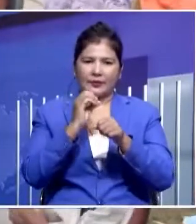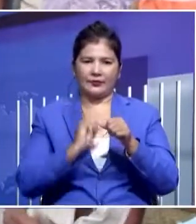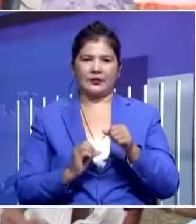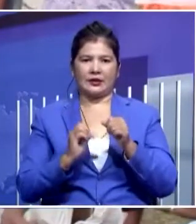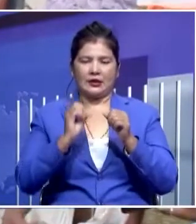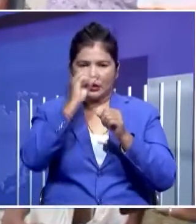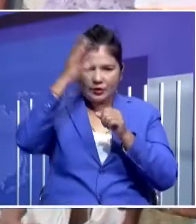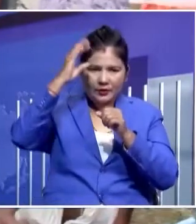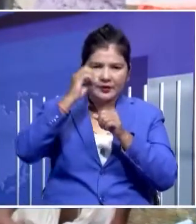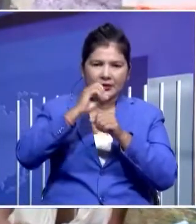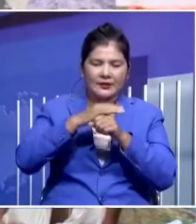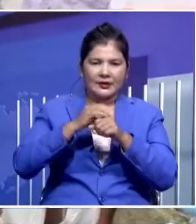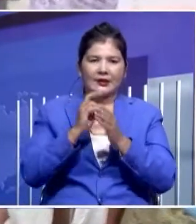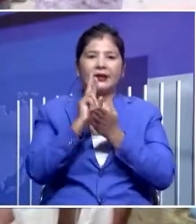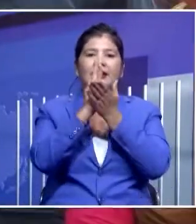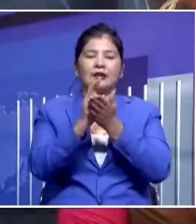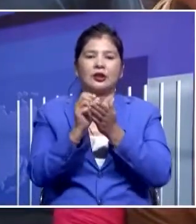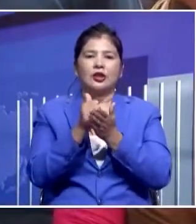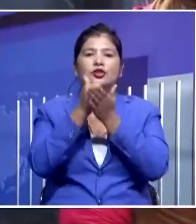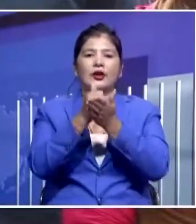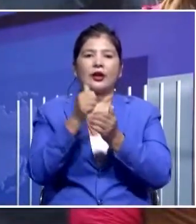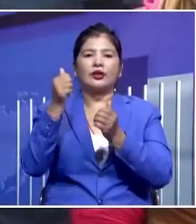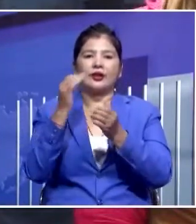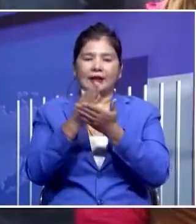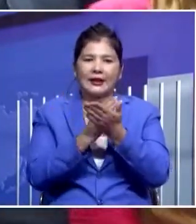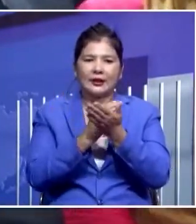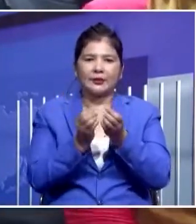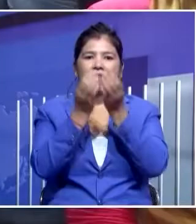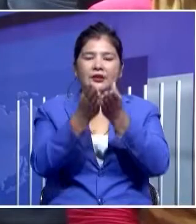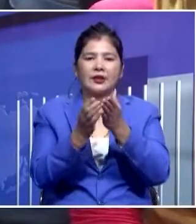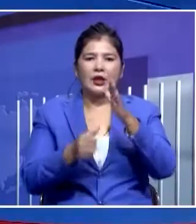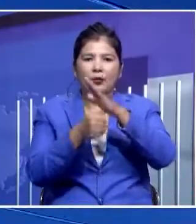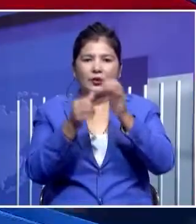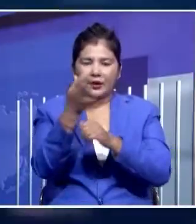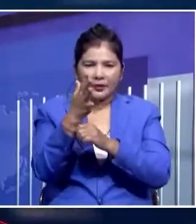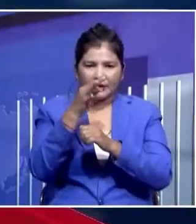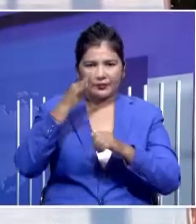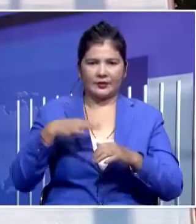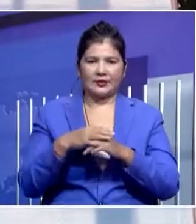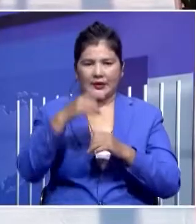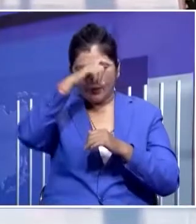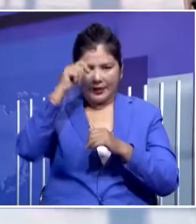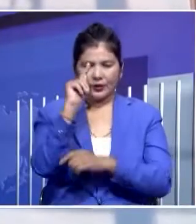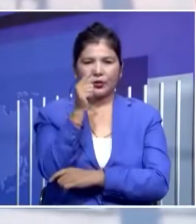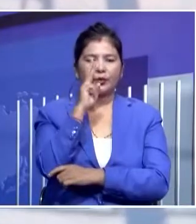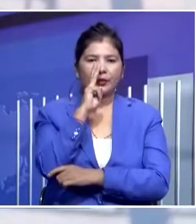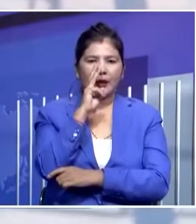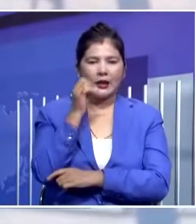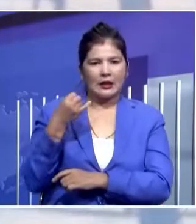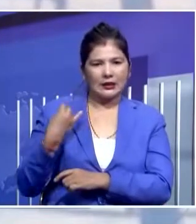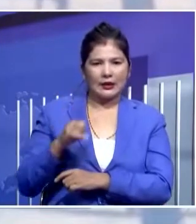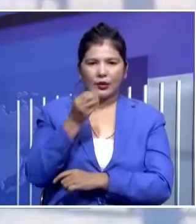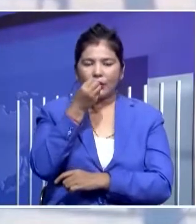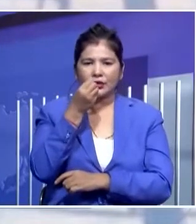सुदूरपश्चिम प्रदेश सरकारको राहत। सहयोगका अन्य कार्यक्रम पनि प्रदान गर्ने मुख्यमन्त्रीको प्रतिबद्धता। बाँकेको कोहलपुरमा लागु